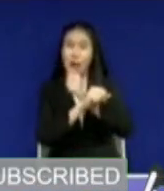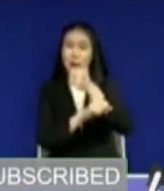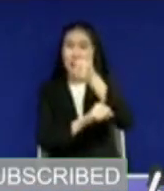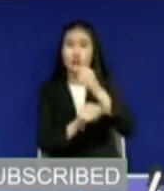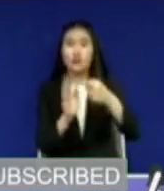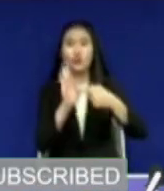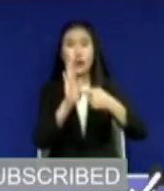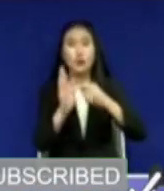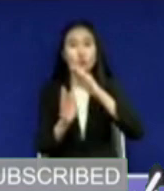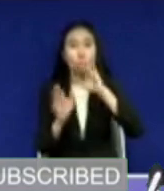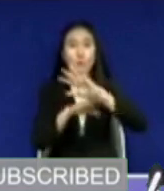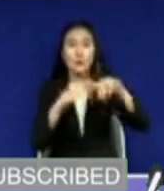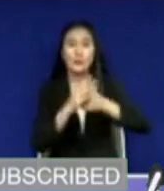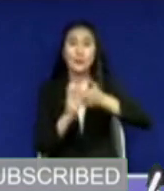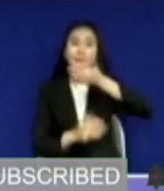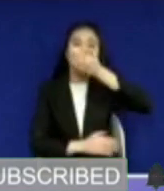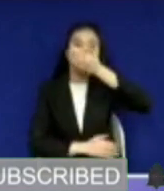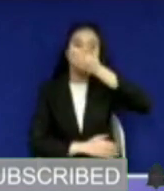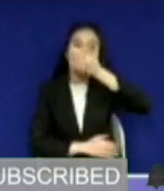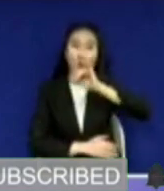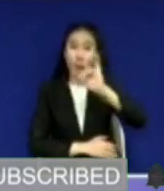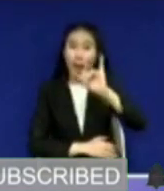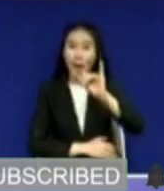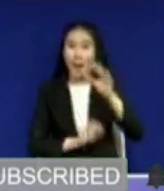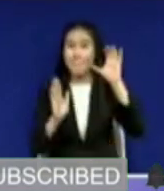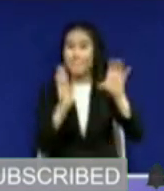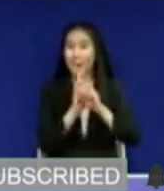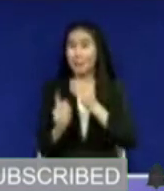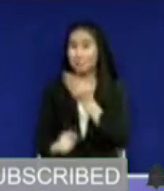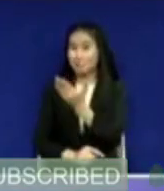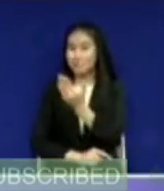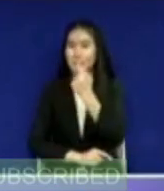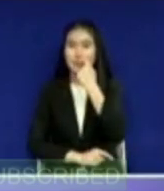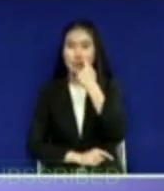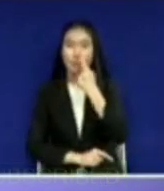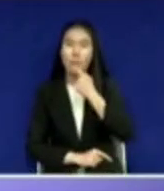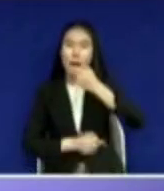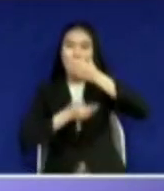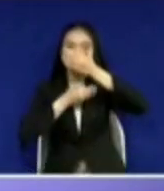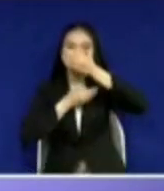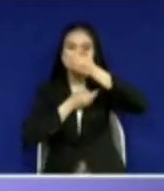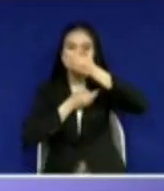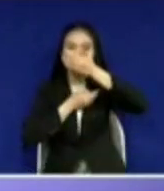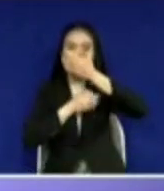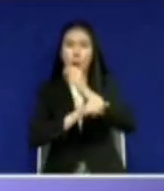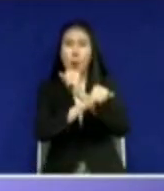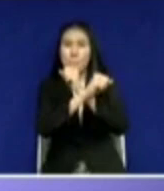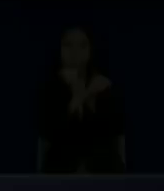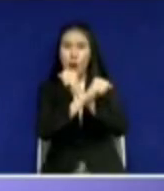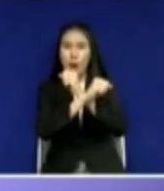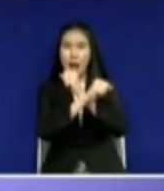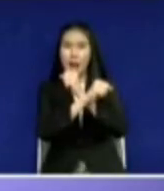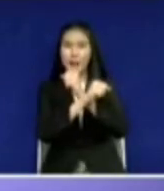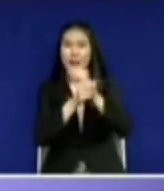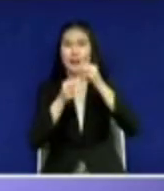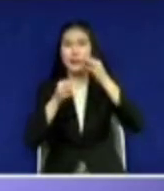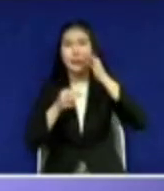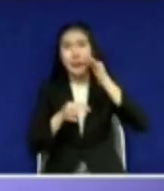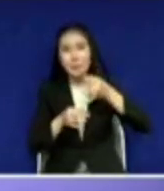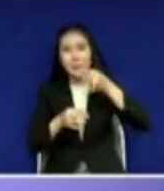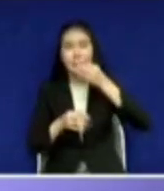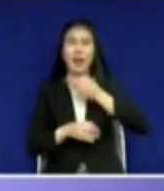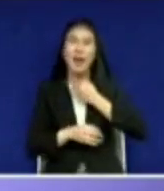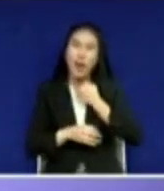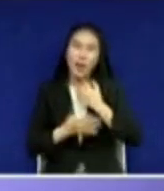ากากอนามัยมันจะปิดอย่างนี้ถูกไหมคะซึ่งมันจะปิดทั้งจมูกและปากซึ่งจะช่วยป้องกันไม่ให้ละอองที่เกิดจากอันไ